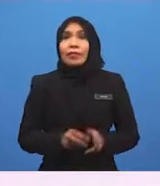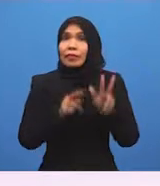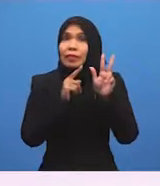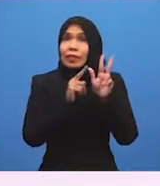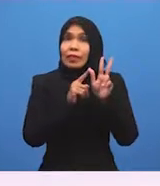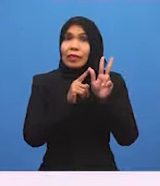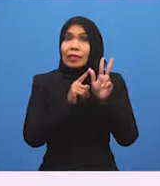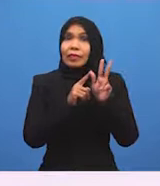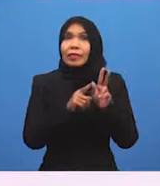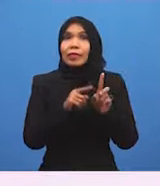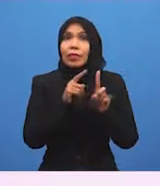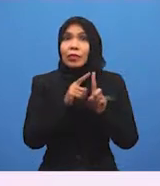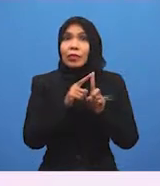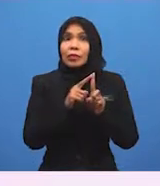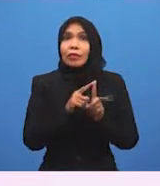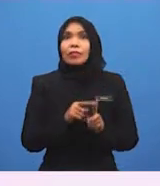adil terhadap jiran,